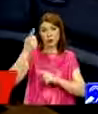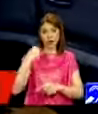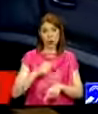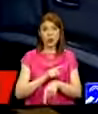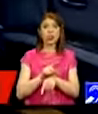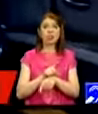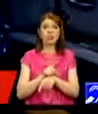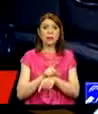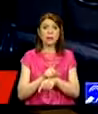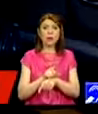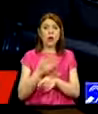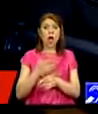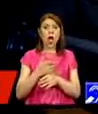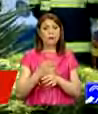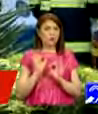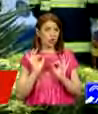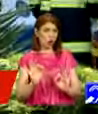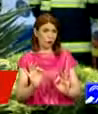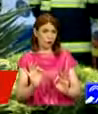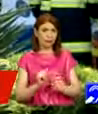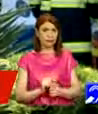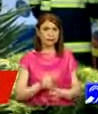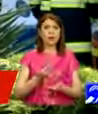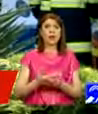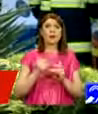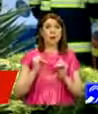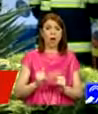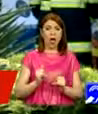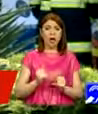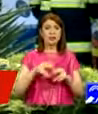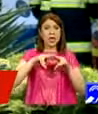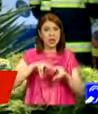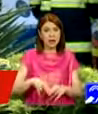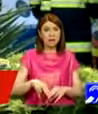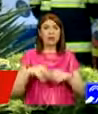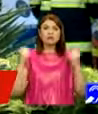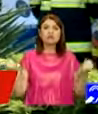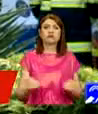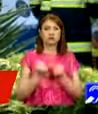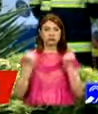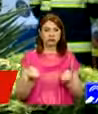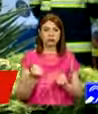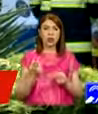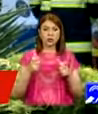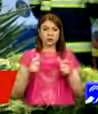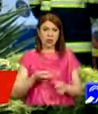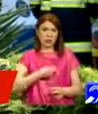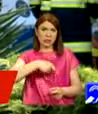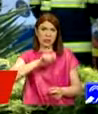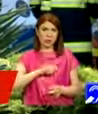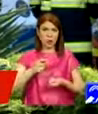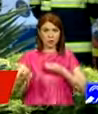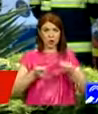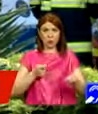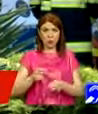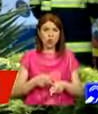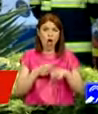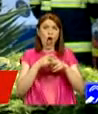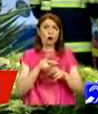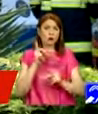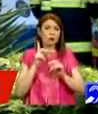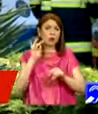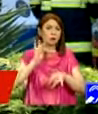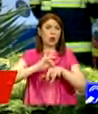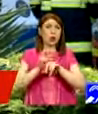de intervenție s-a înscris în limite normale. Pentru astăzi, rămâne mobilizat un dispozitiv de siguranță publică și de intervenție în situații de